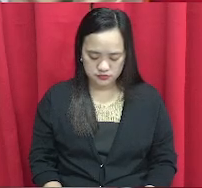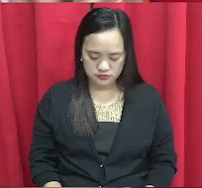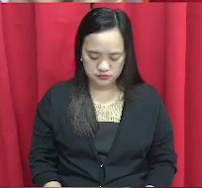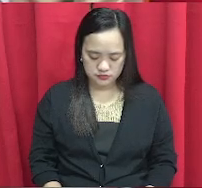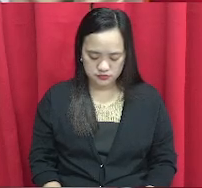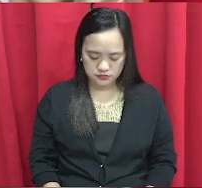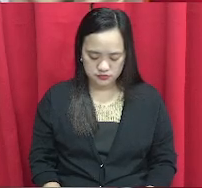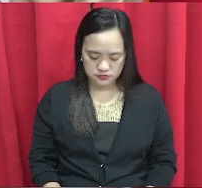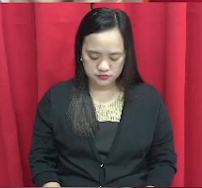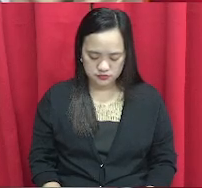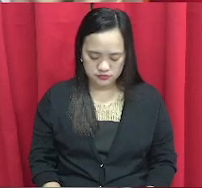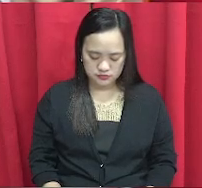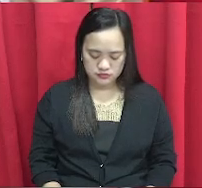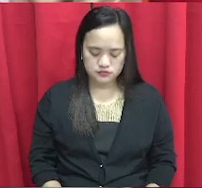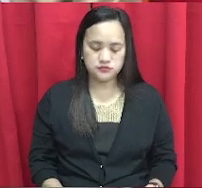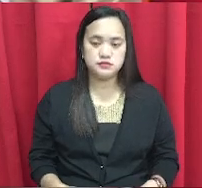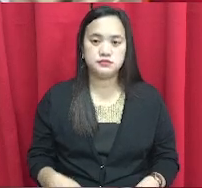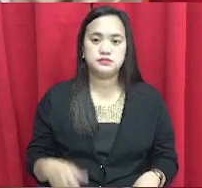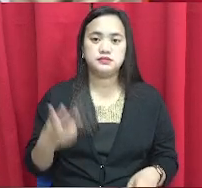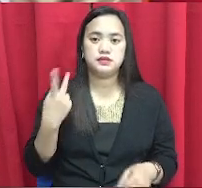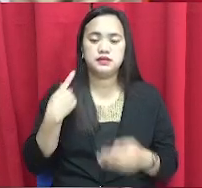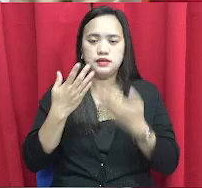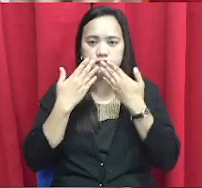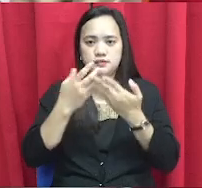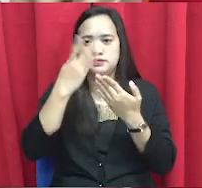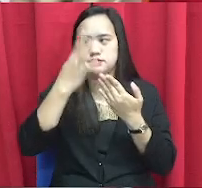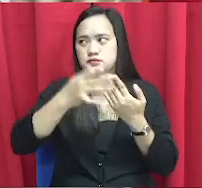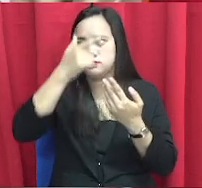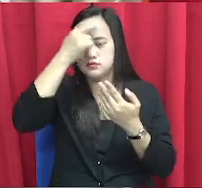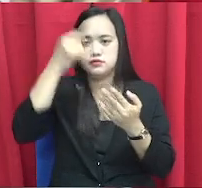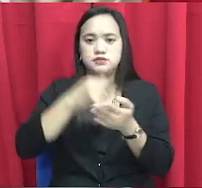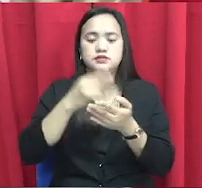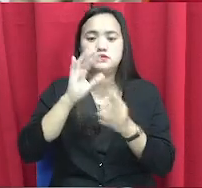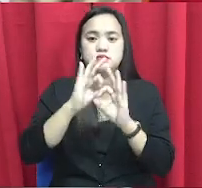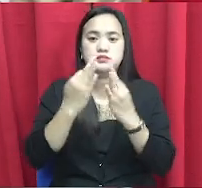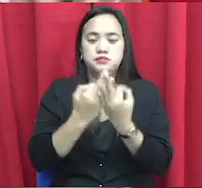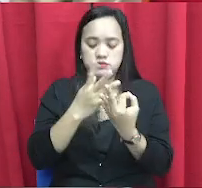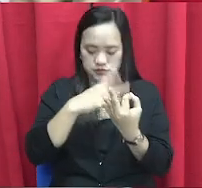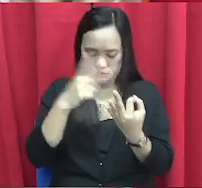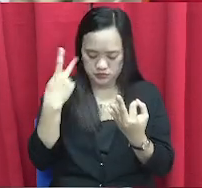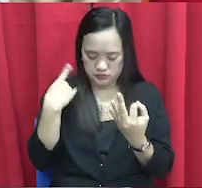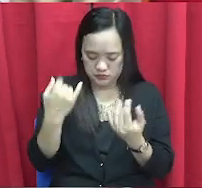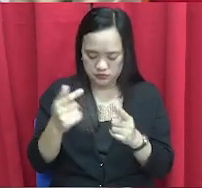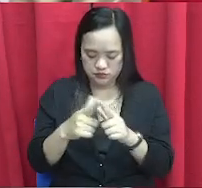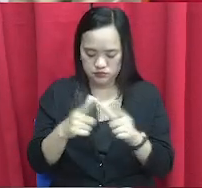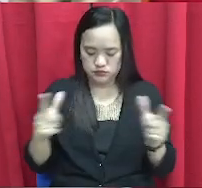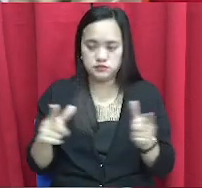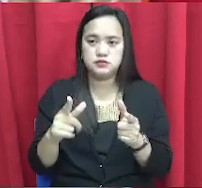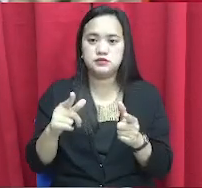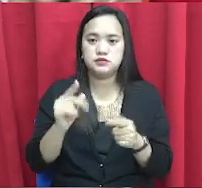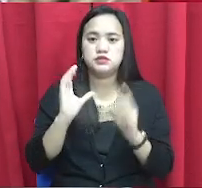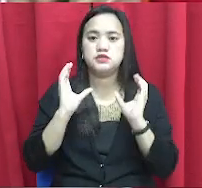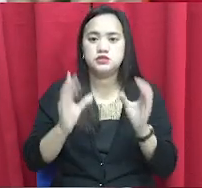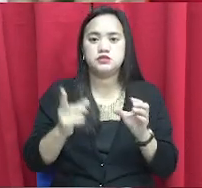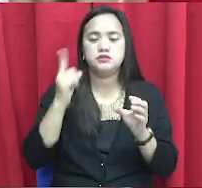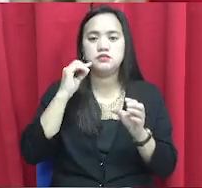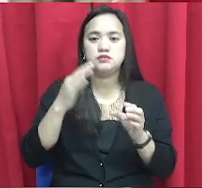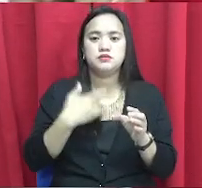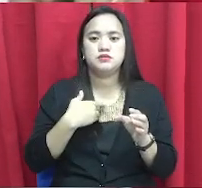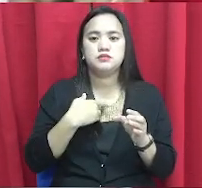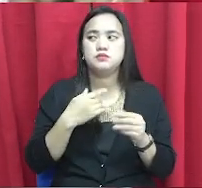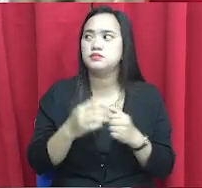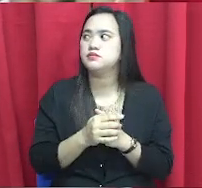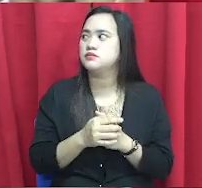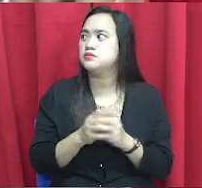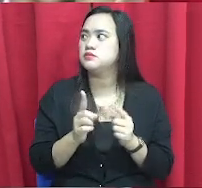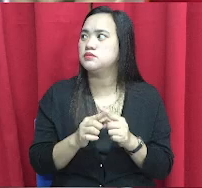pagdating sa pangunguna sa Family Pero salamat Ito po ay isang napakalaking prib po sa amin na mapagkatiwalaan po